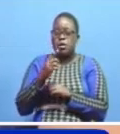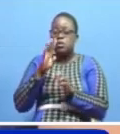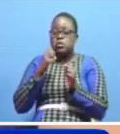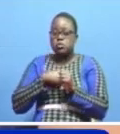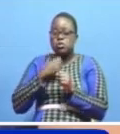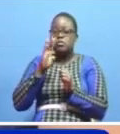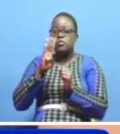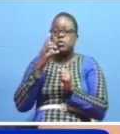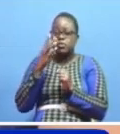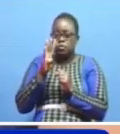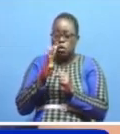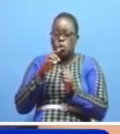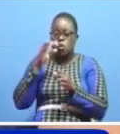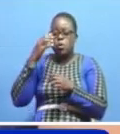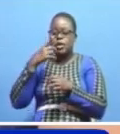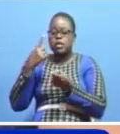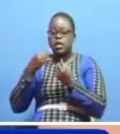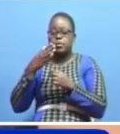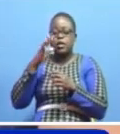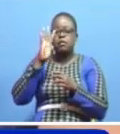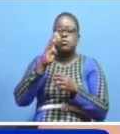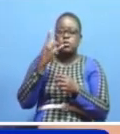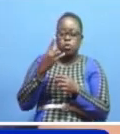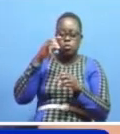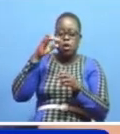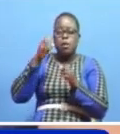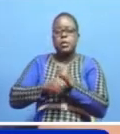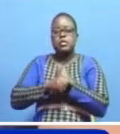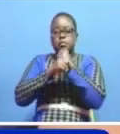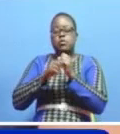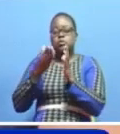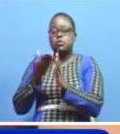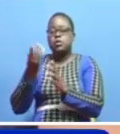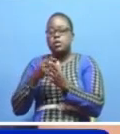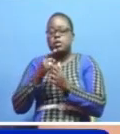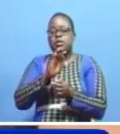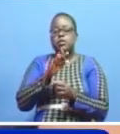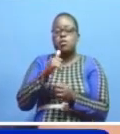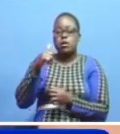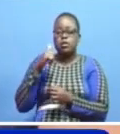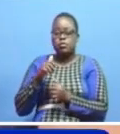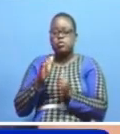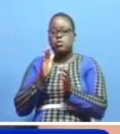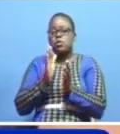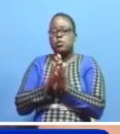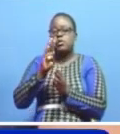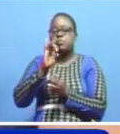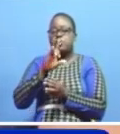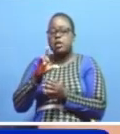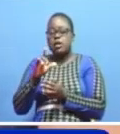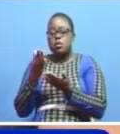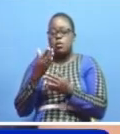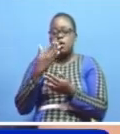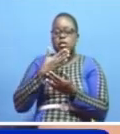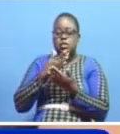syikaloni naw'o nimakwata mbau kuvetangwa kwa Ghristopher Nzilu na atatu maileana na mutalatala usu bala